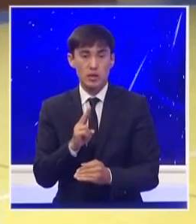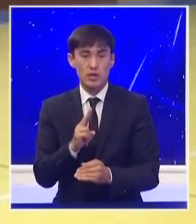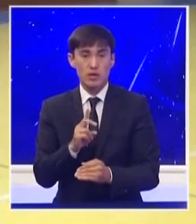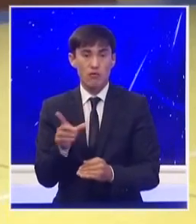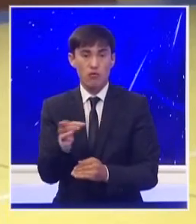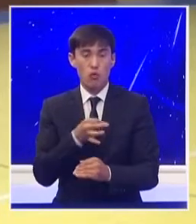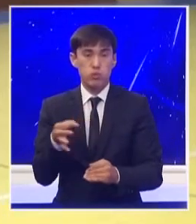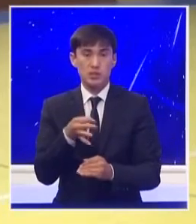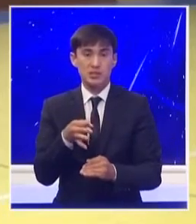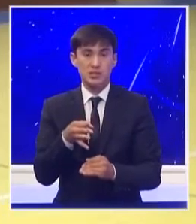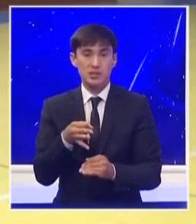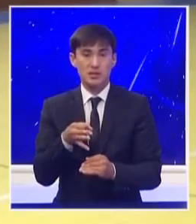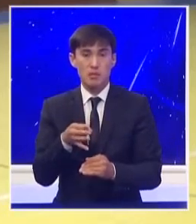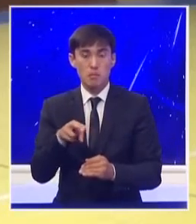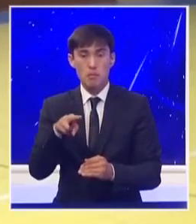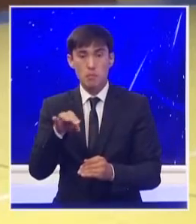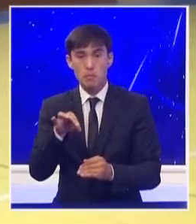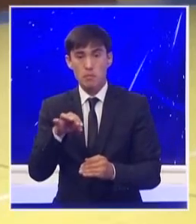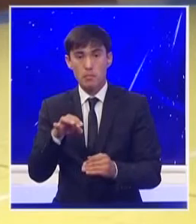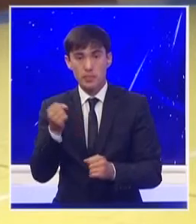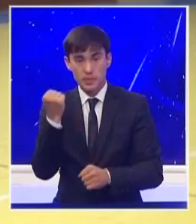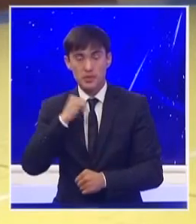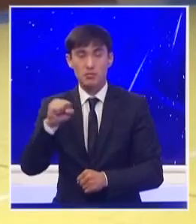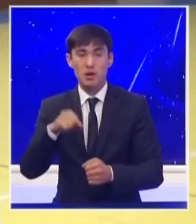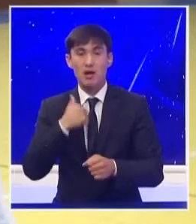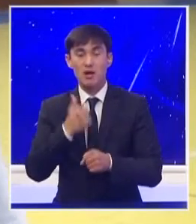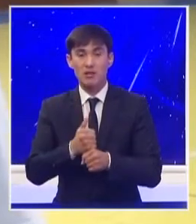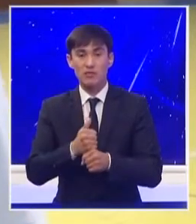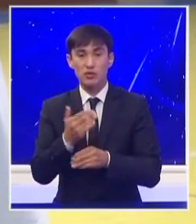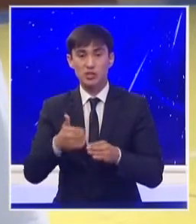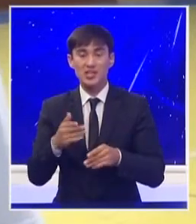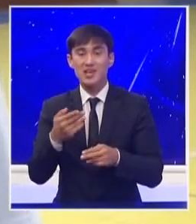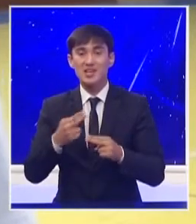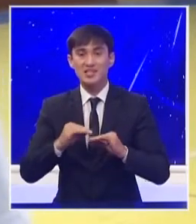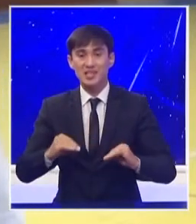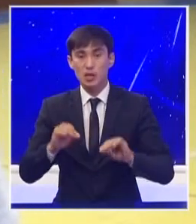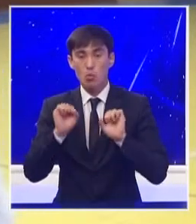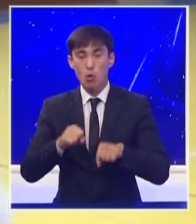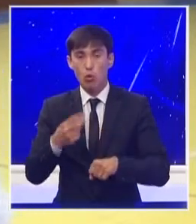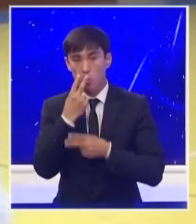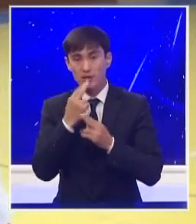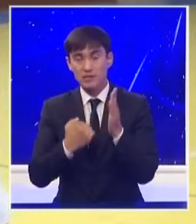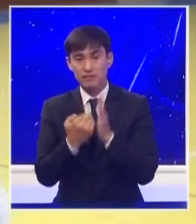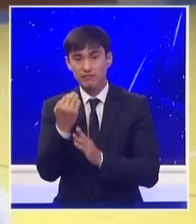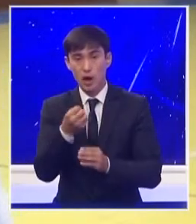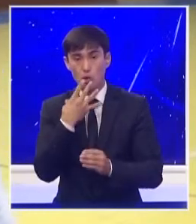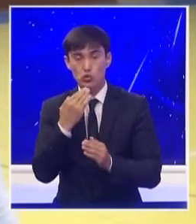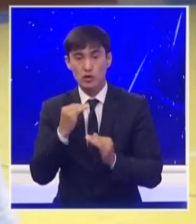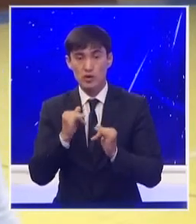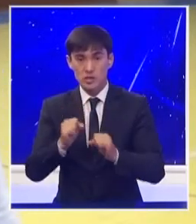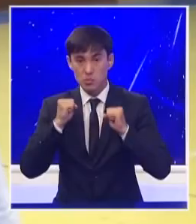в области периферия занимала основную часть, там, где дети могут проявить себя, вырасти в хороших